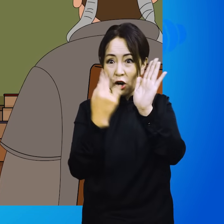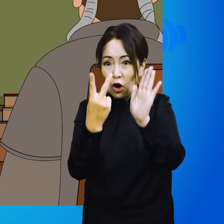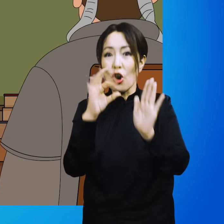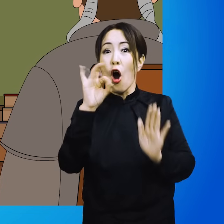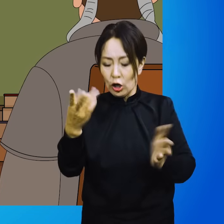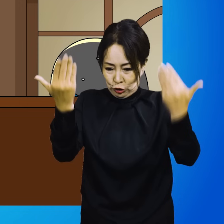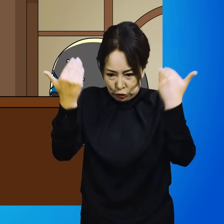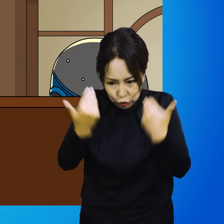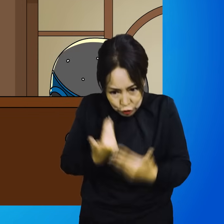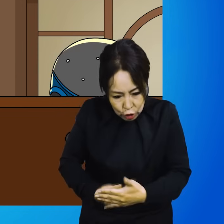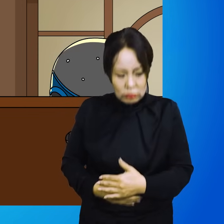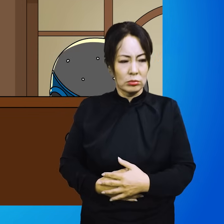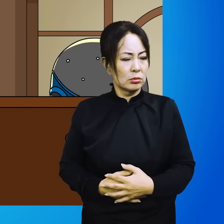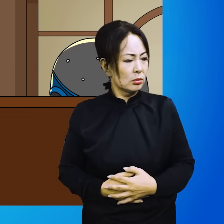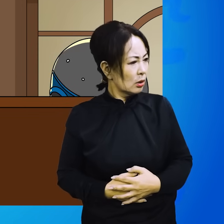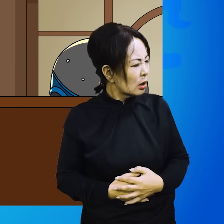1162 онд